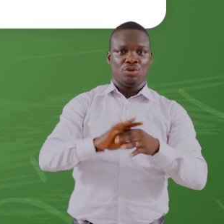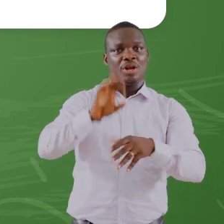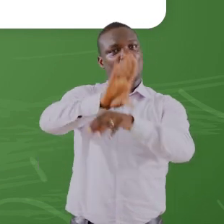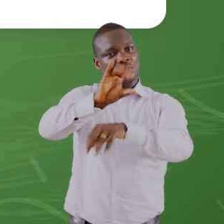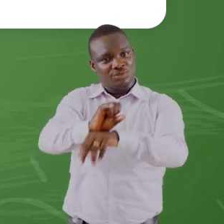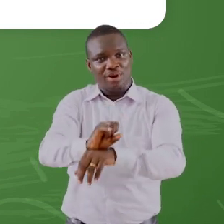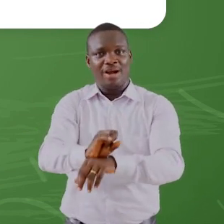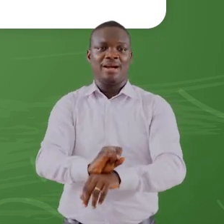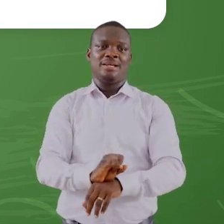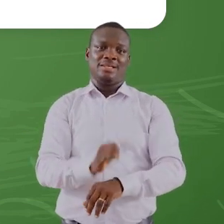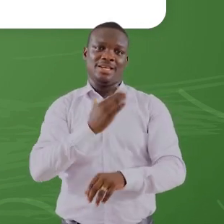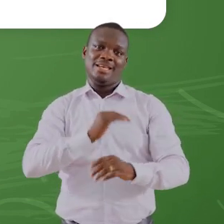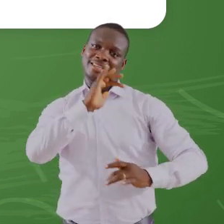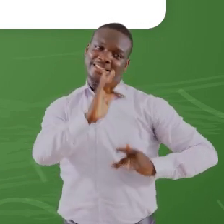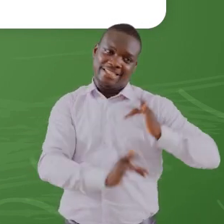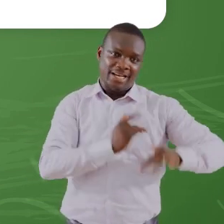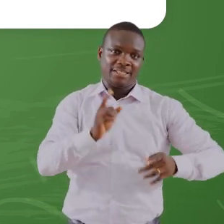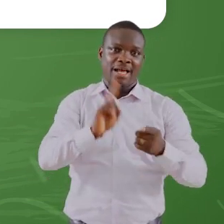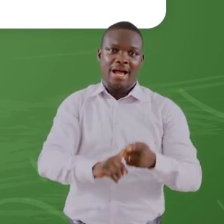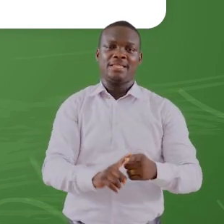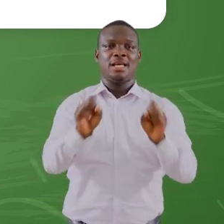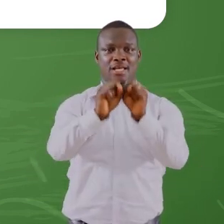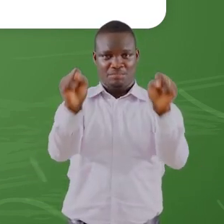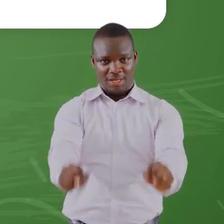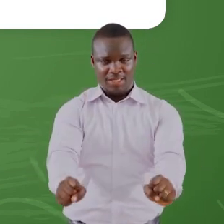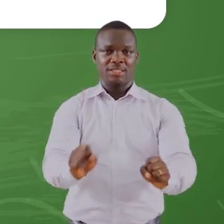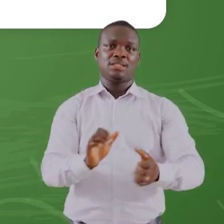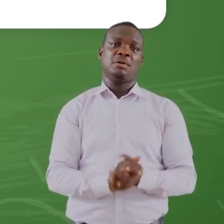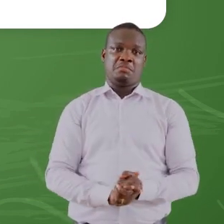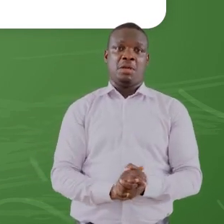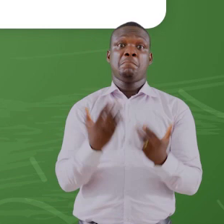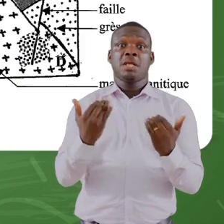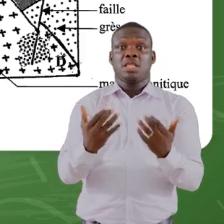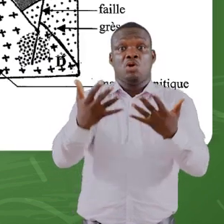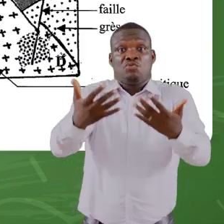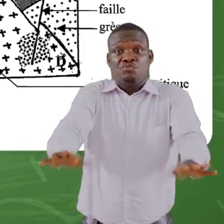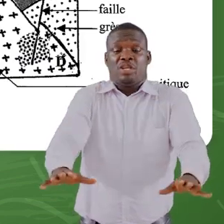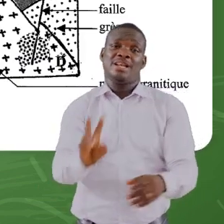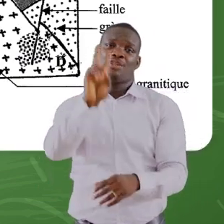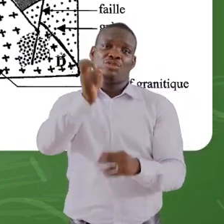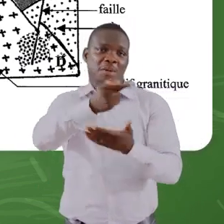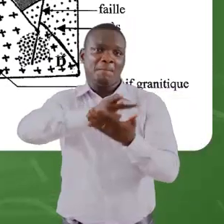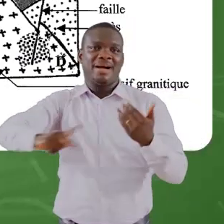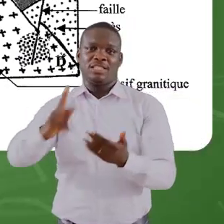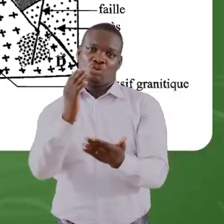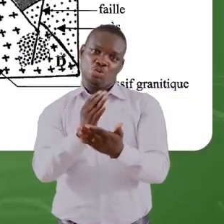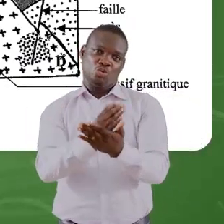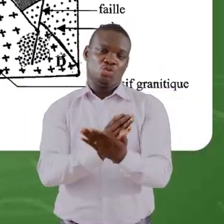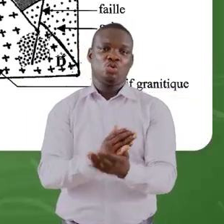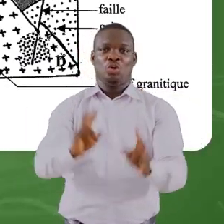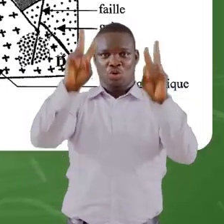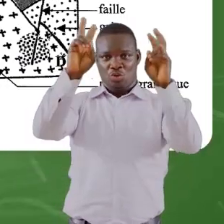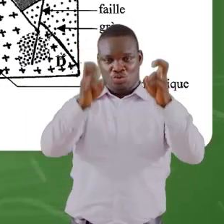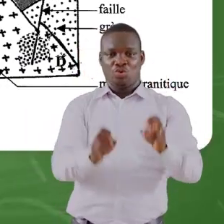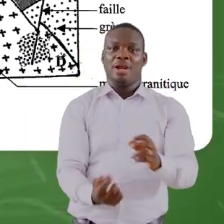Côte d'Ivoire et grâce à des mécanismes. Ainsi prend fin cette deuxième séance sur la